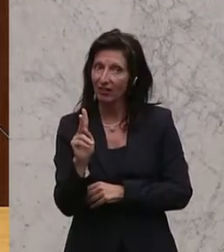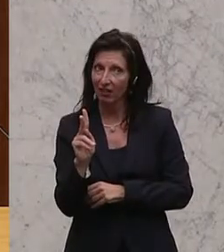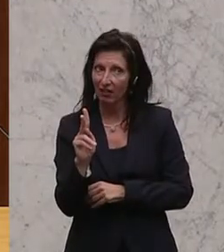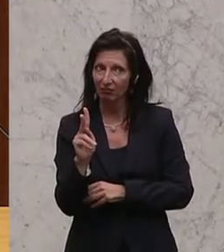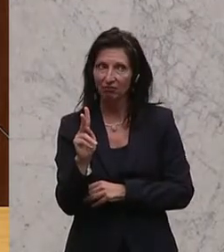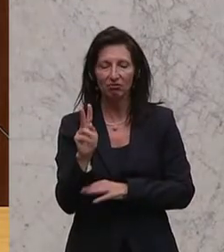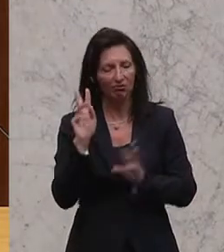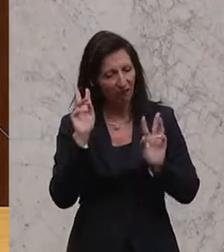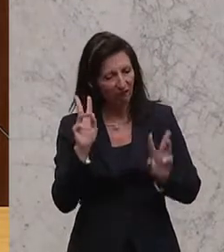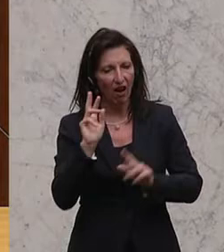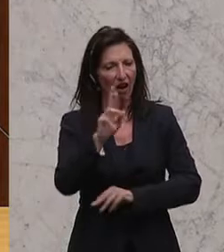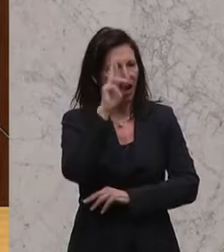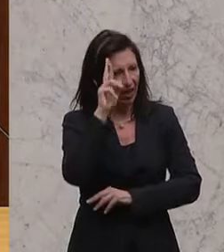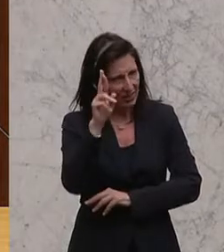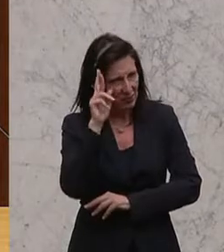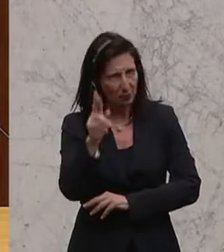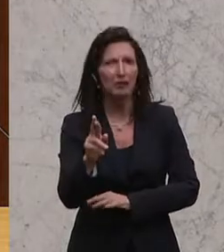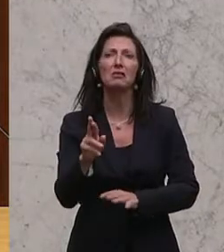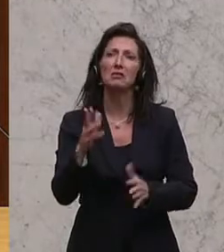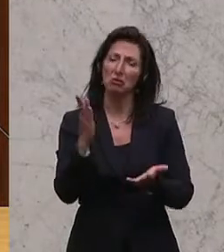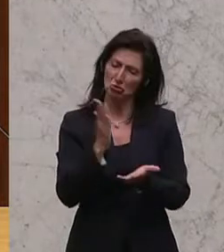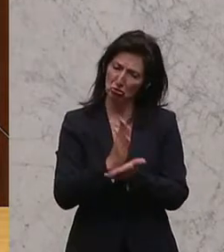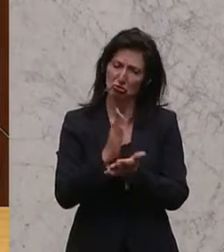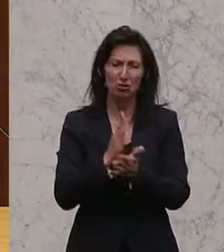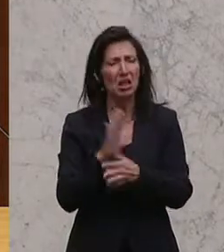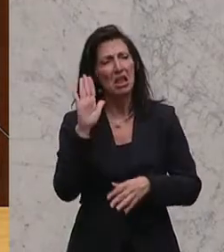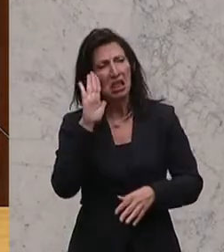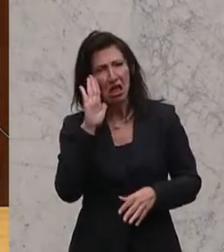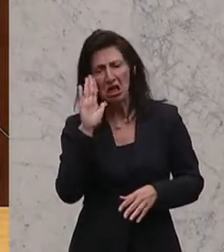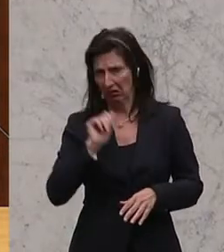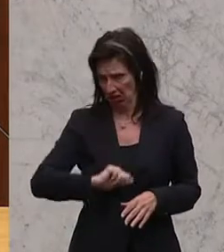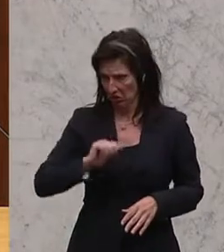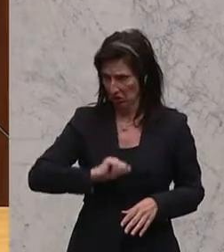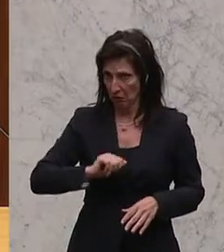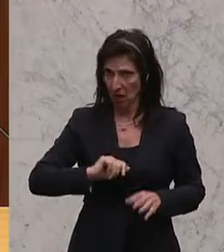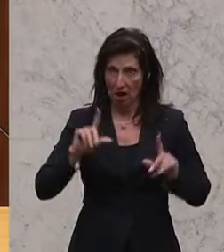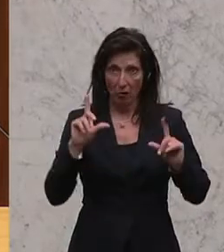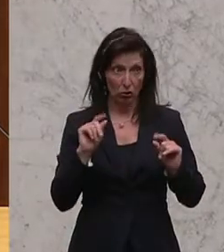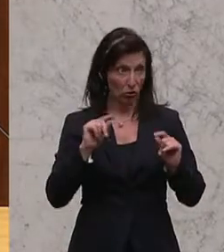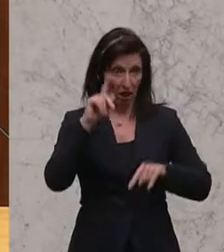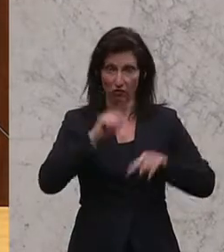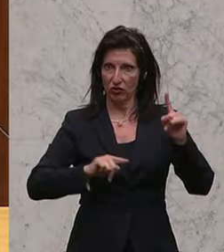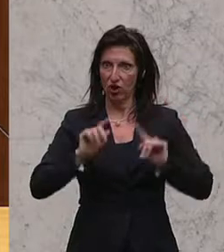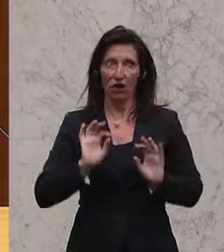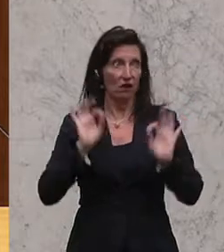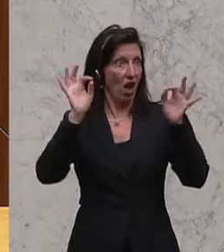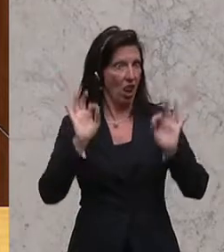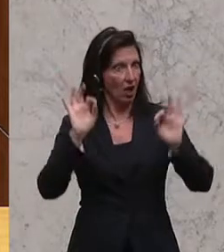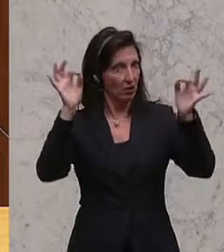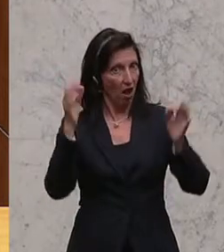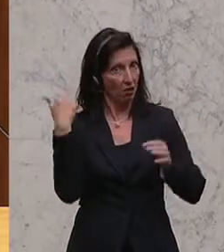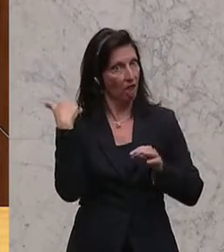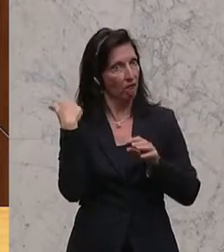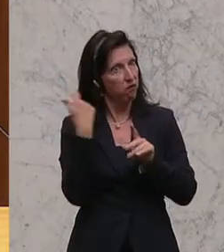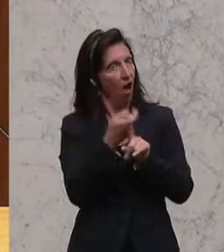höchsten Respekt für das, dass sie sich dem Hearing gestellt haben. Es sind Qualifikationen unterschiedlichsten Niveaus dort zum Vorschein gekommen.